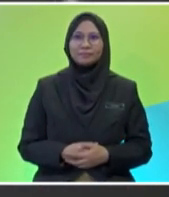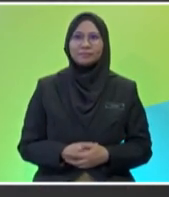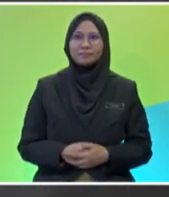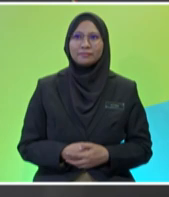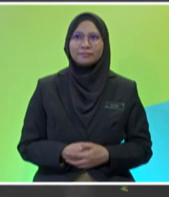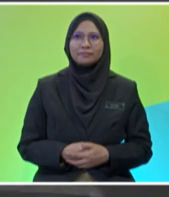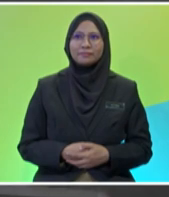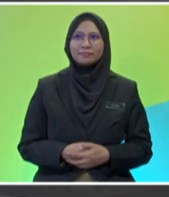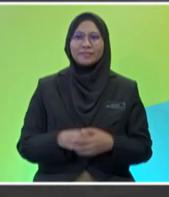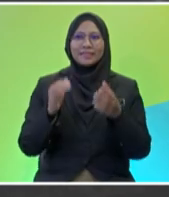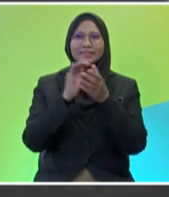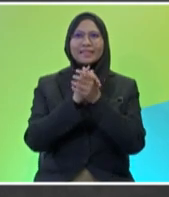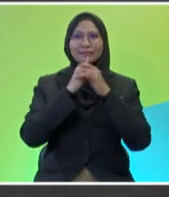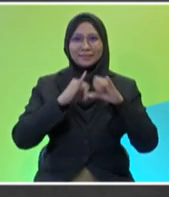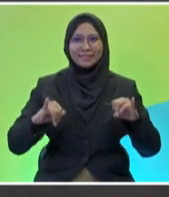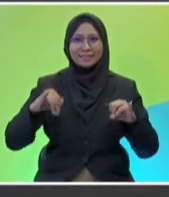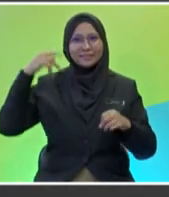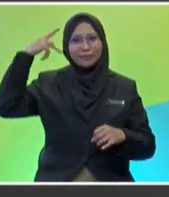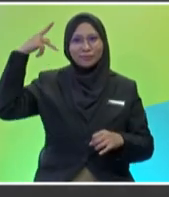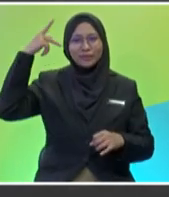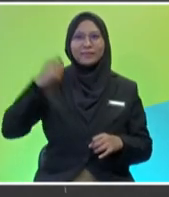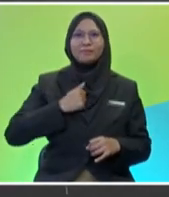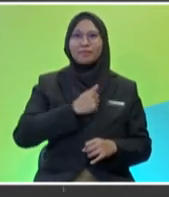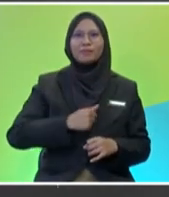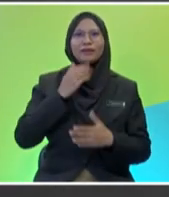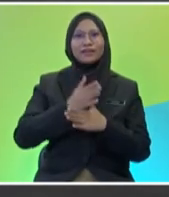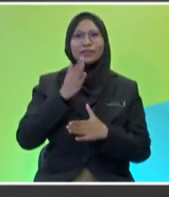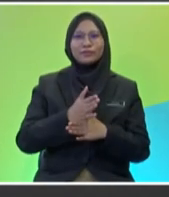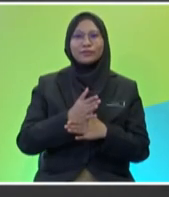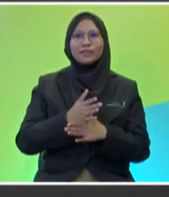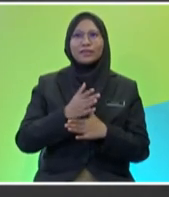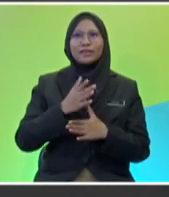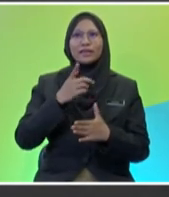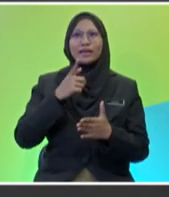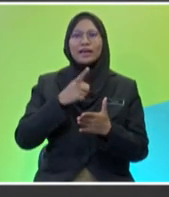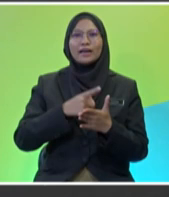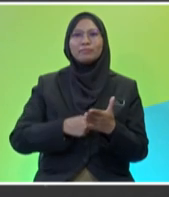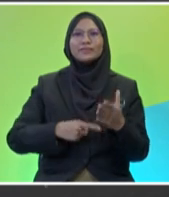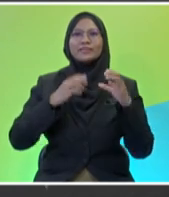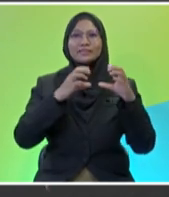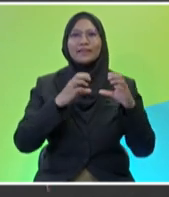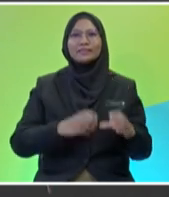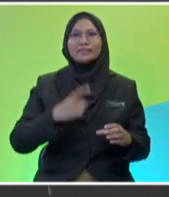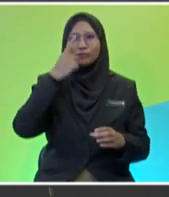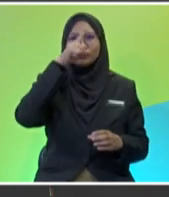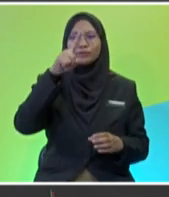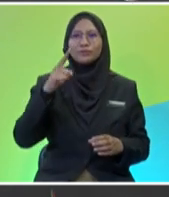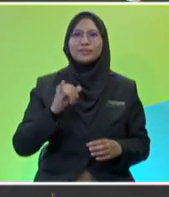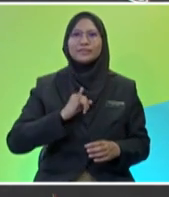salam sejahtera Puan Maaf mengganggu Puan APK Pro video untuk saya pulang ke rumah